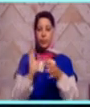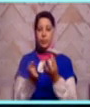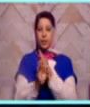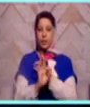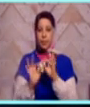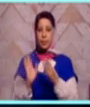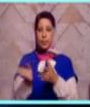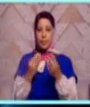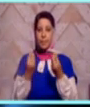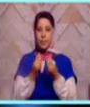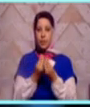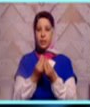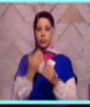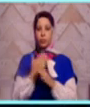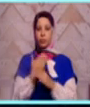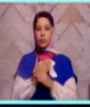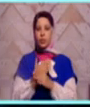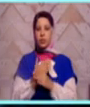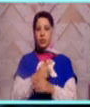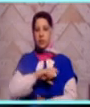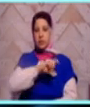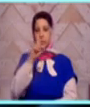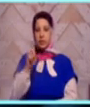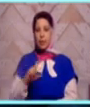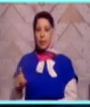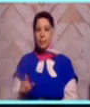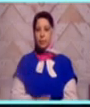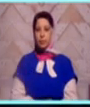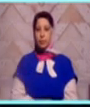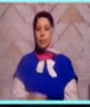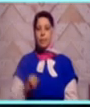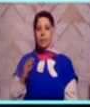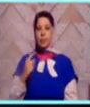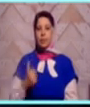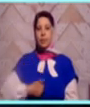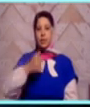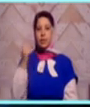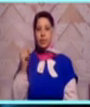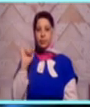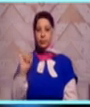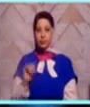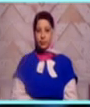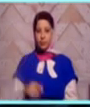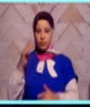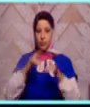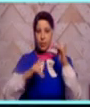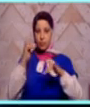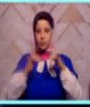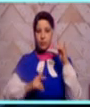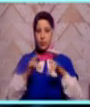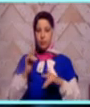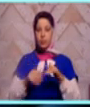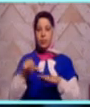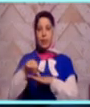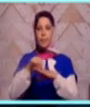نتيجة وجود حاجة بنسميها الحزام المداري. الحزام المداري ده من قدمنا اسباب سقوط الامطار على السودان واثيوبيا